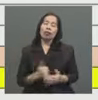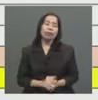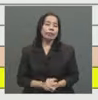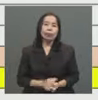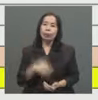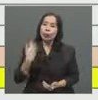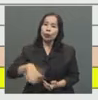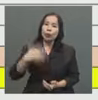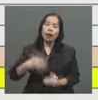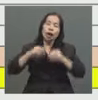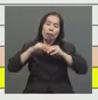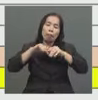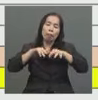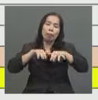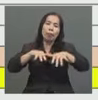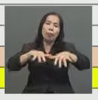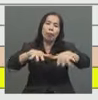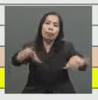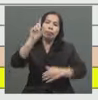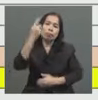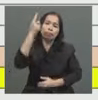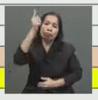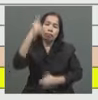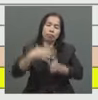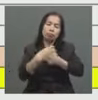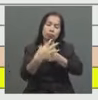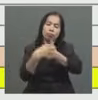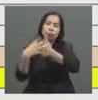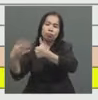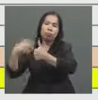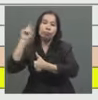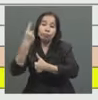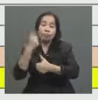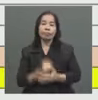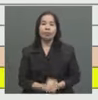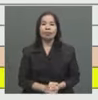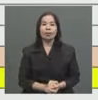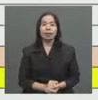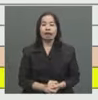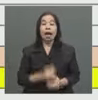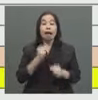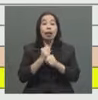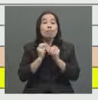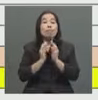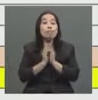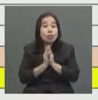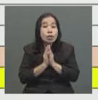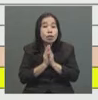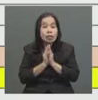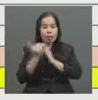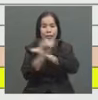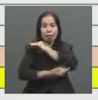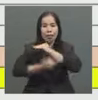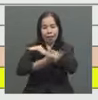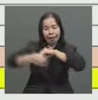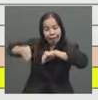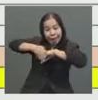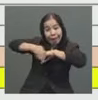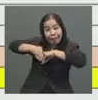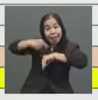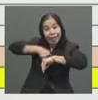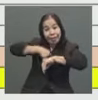ำให้เกิดการกระจายไปได้อีกนะครับส่วนงานบุญของประเทศข้างเคียงเราที่กลับมา